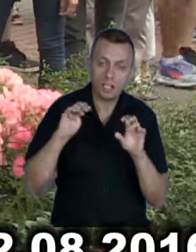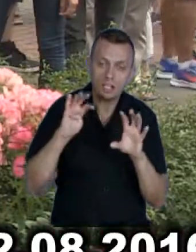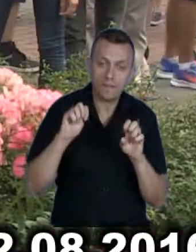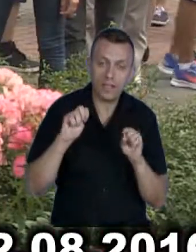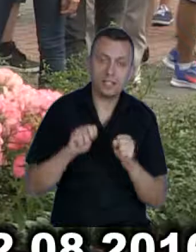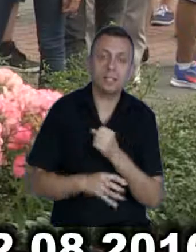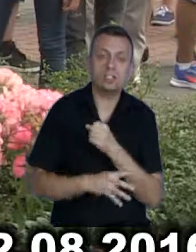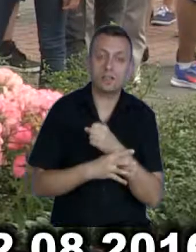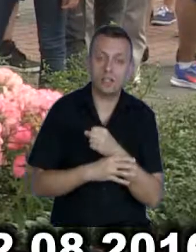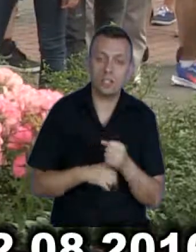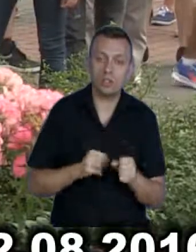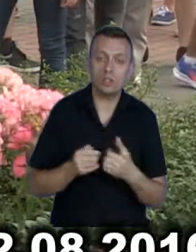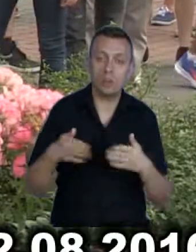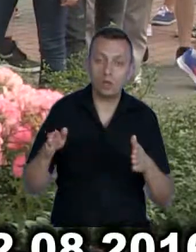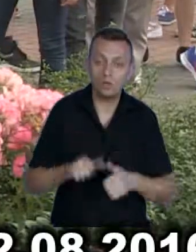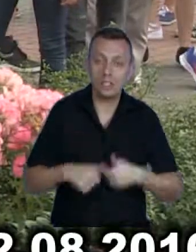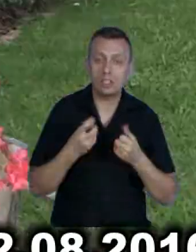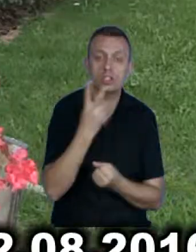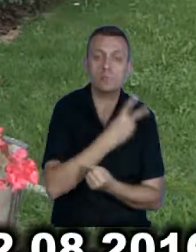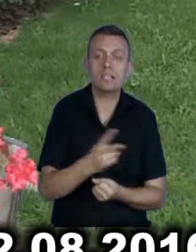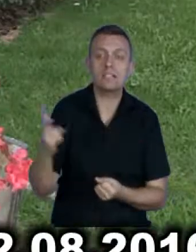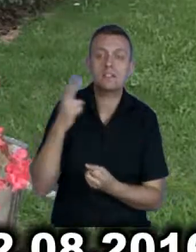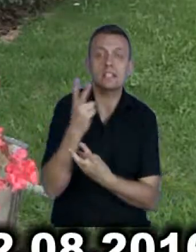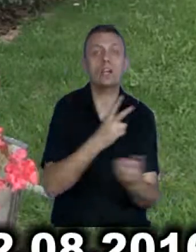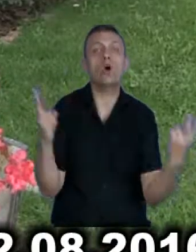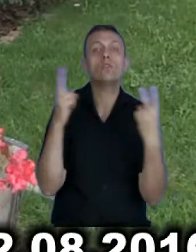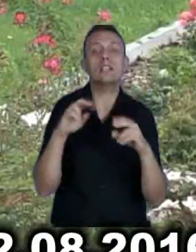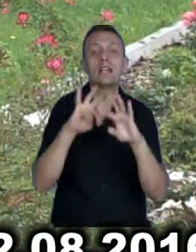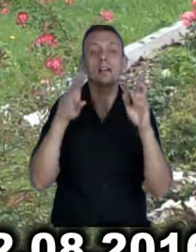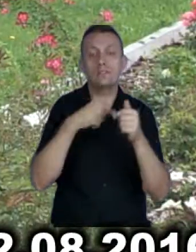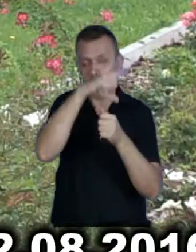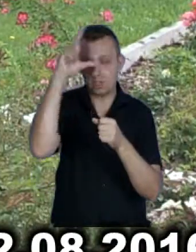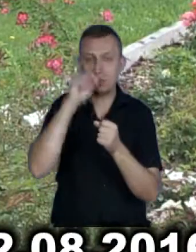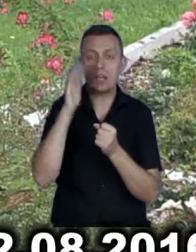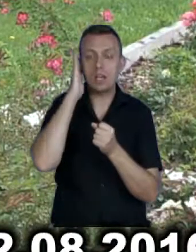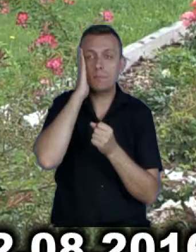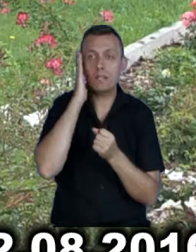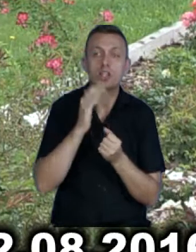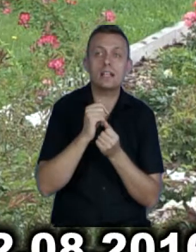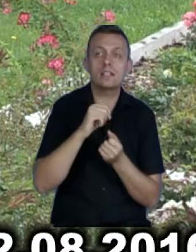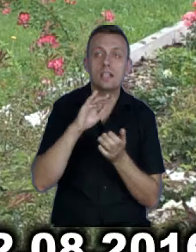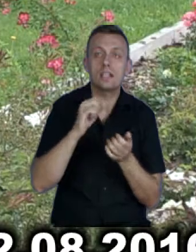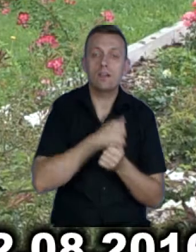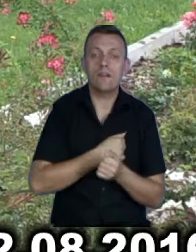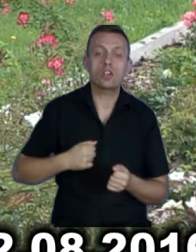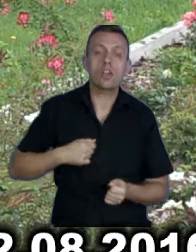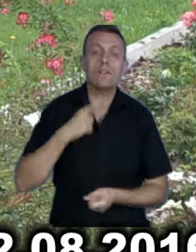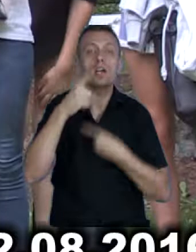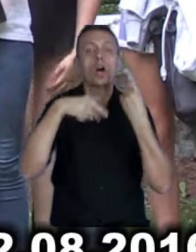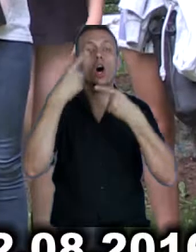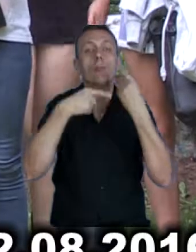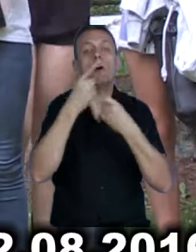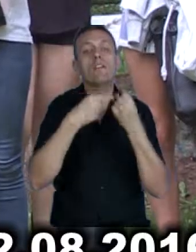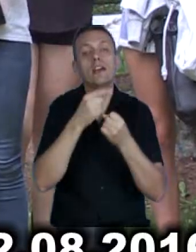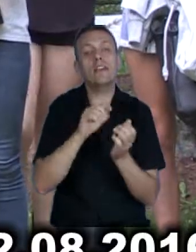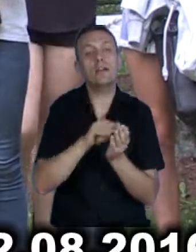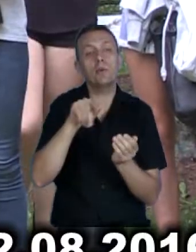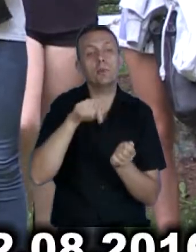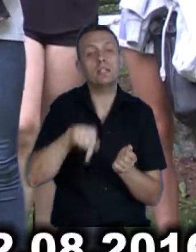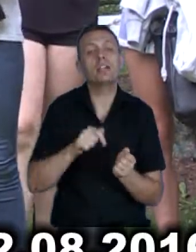zwiedzania publicznego. Mieszkańcy stolicy nadali mu tytuł Magiczne Miejsce Warszawy. Ogród ten wśród licznych kolekcji roślin posiada narodową kolekcję